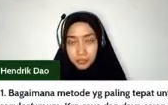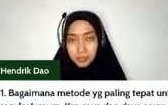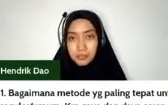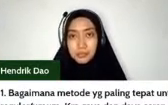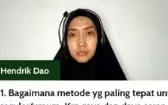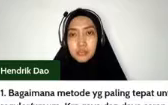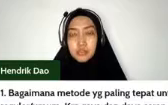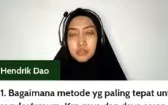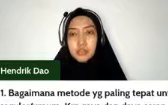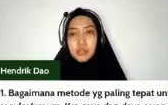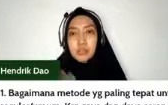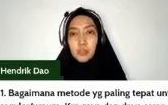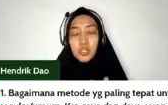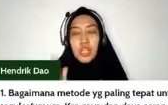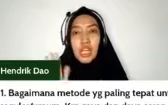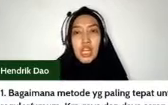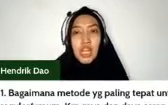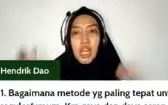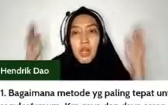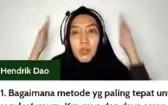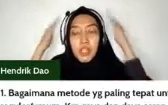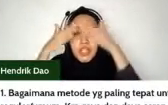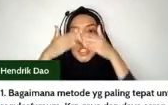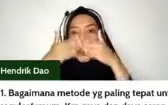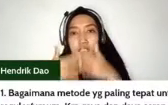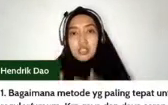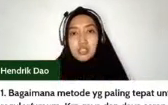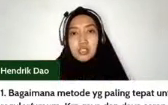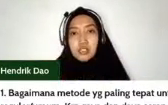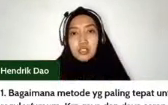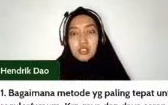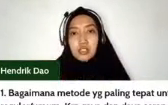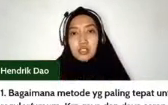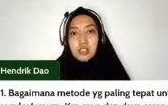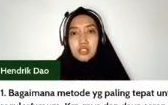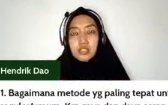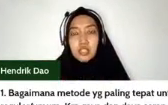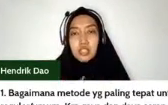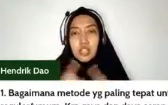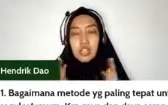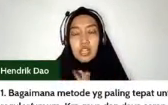Mungkin untuk anak autis gitu ya, di kelas reguler memang